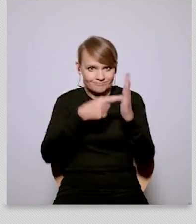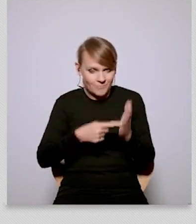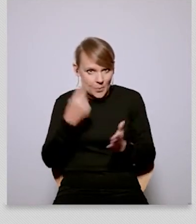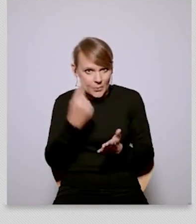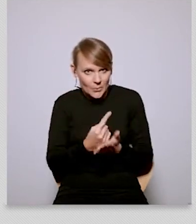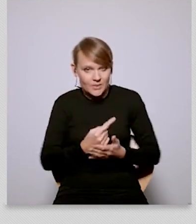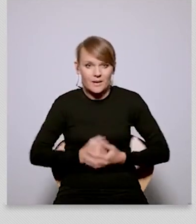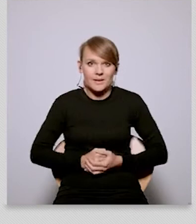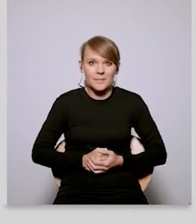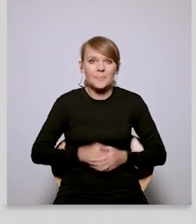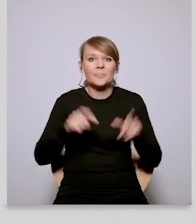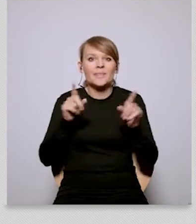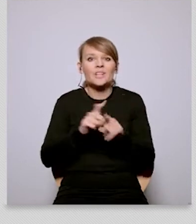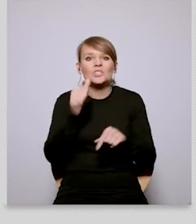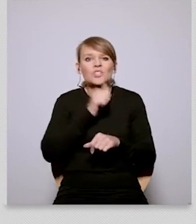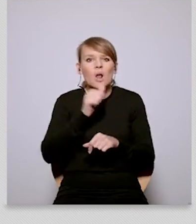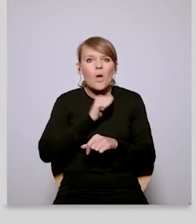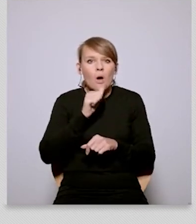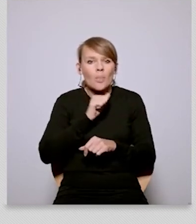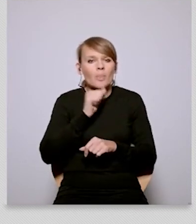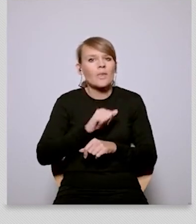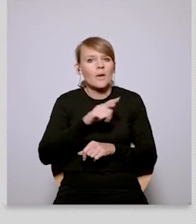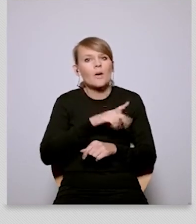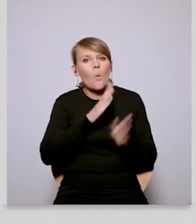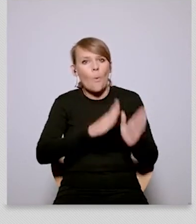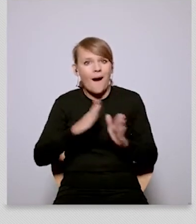cele Zielonego Ładu w długiej perspektywie